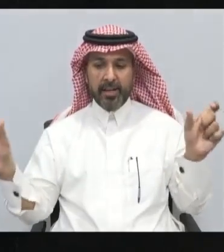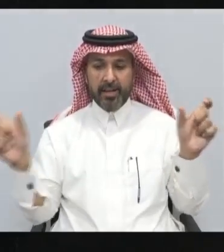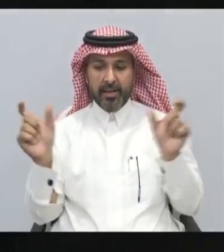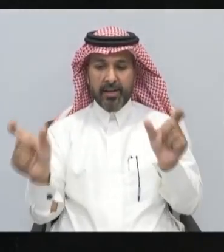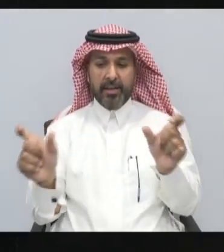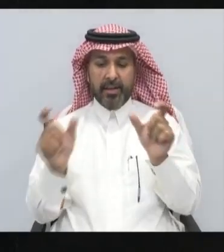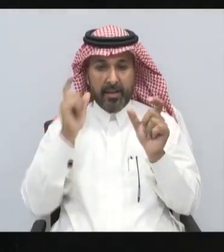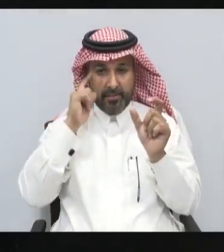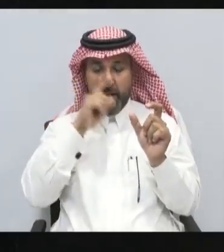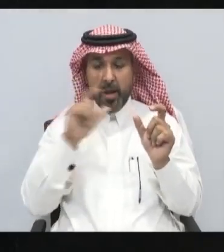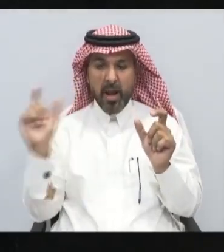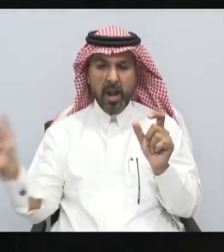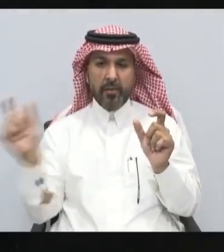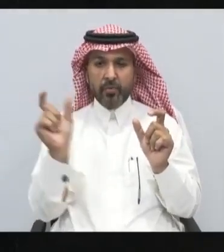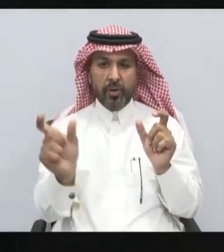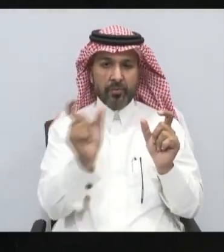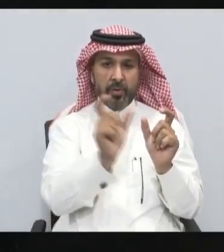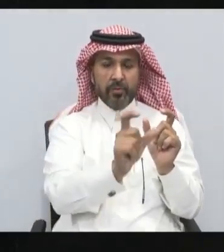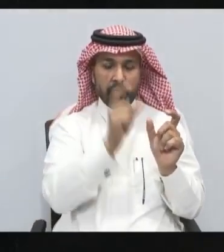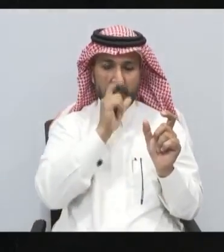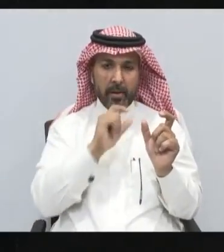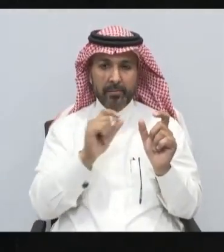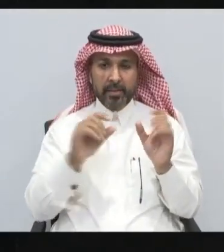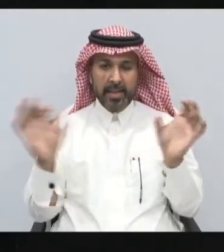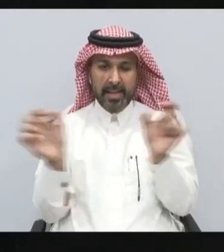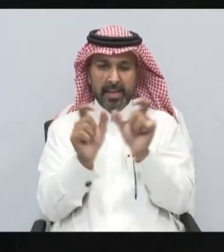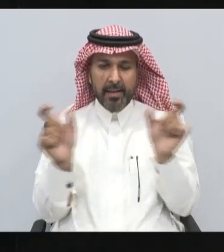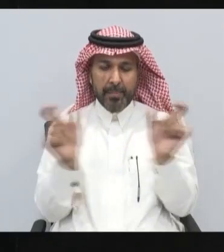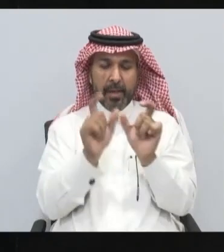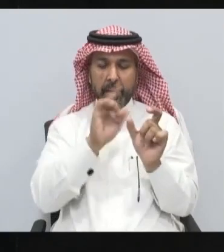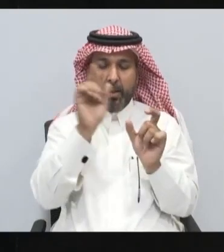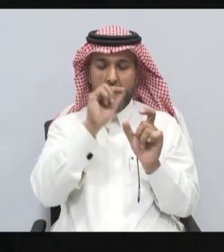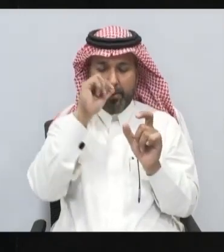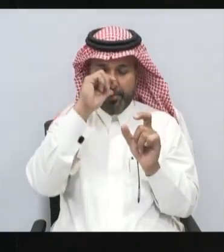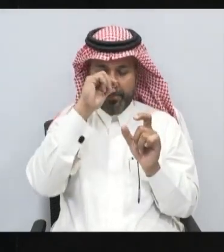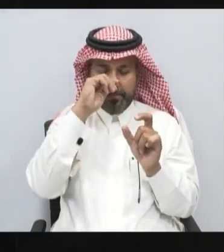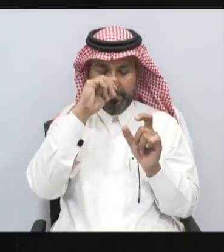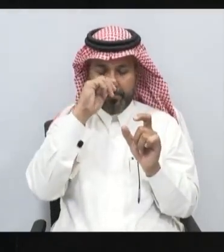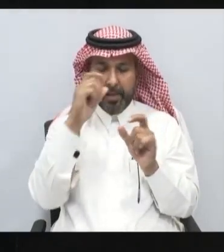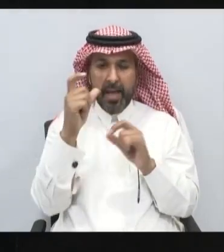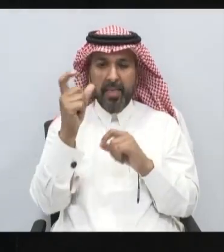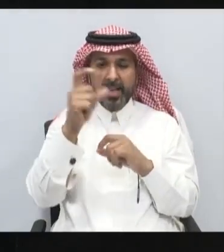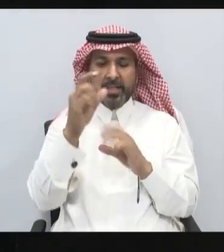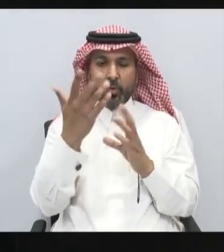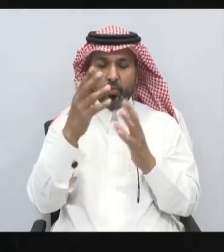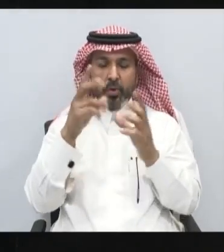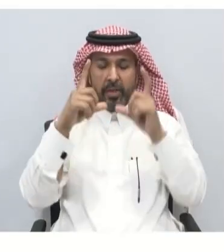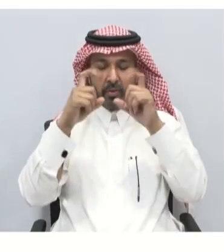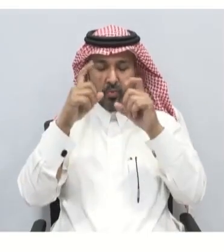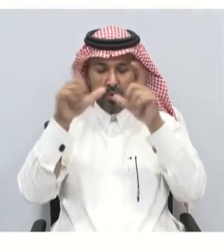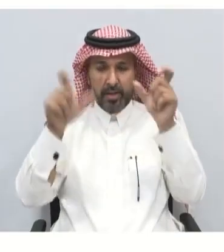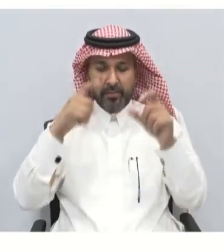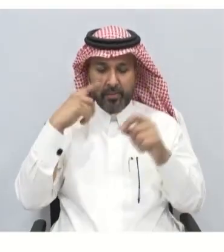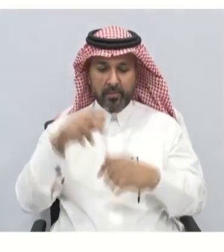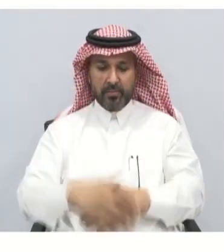اللوحات نفس الشيء يعني النجمات هذه راح تكون لازم اطوالها متساويه اول